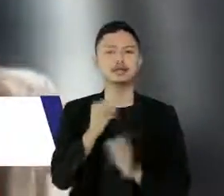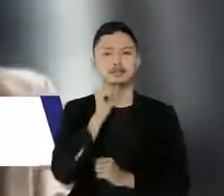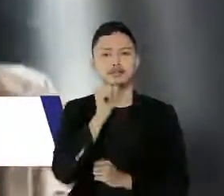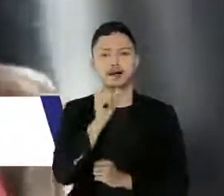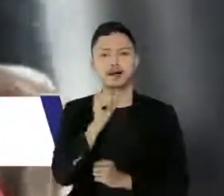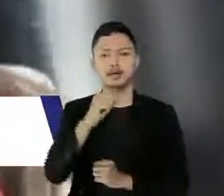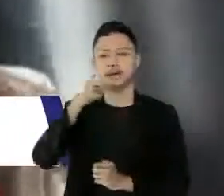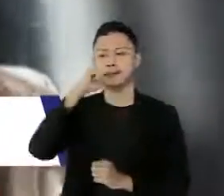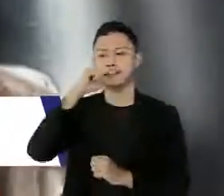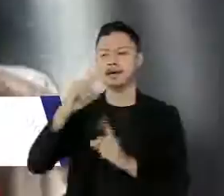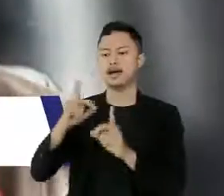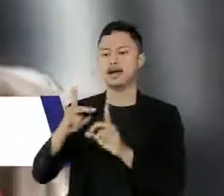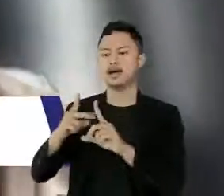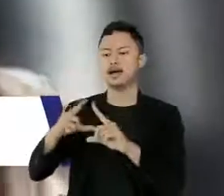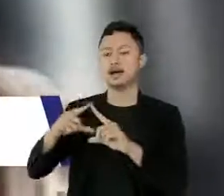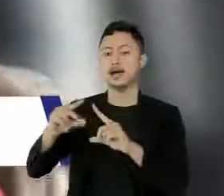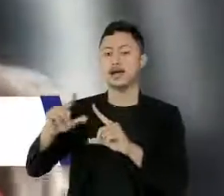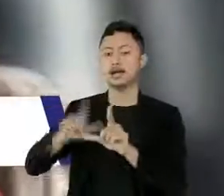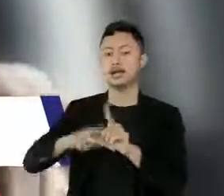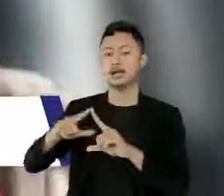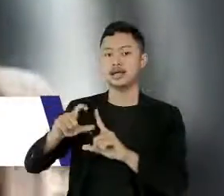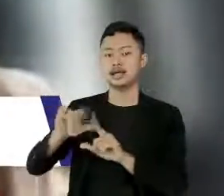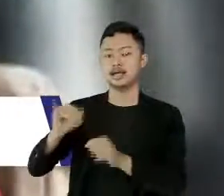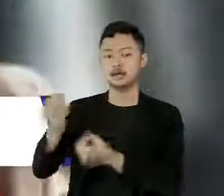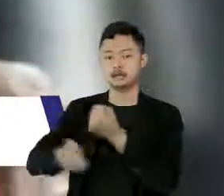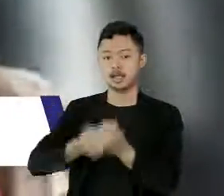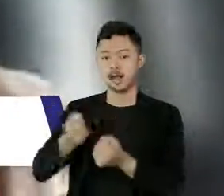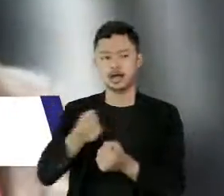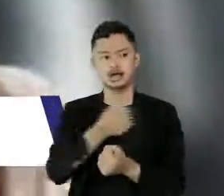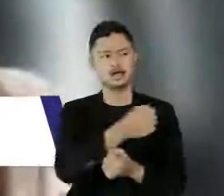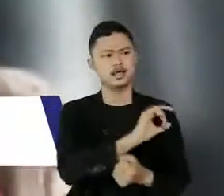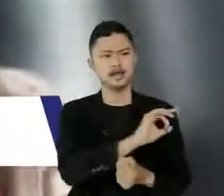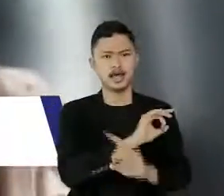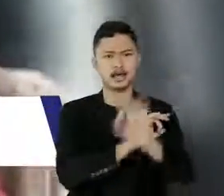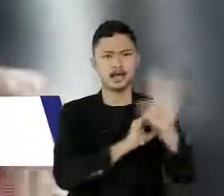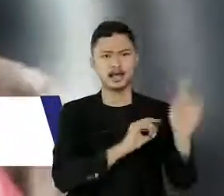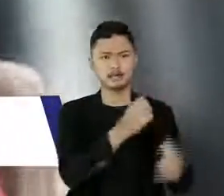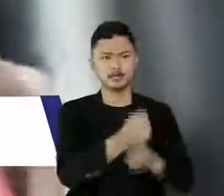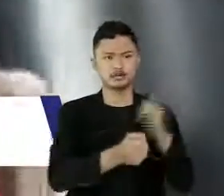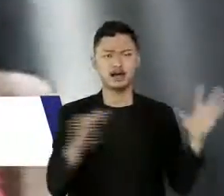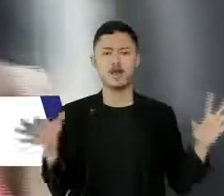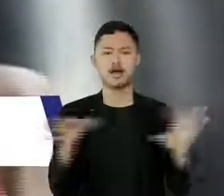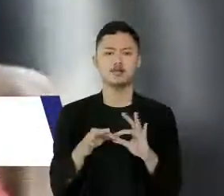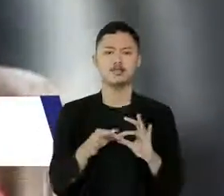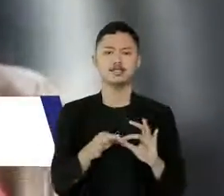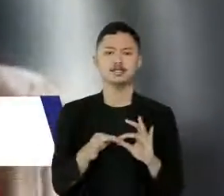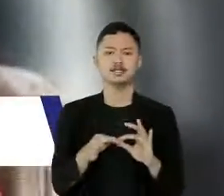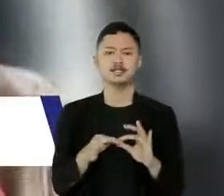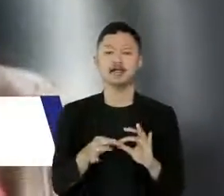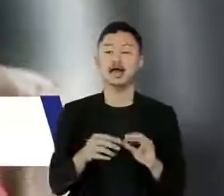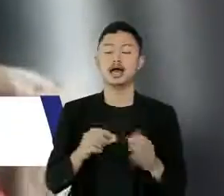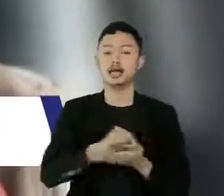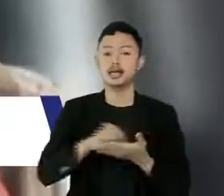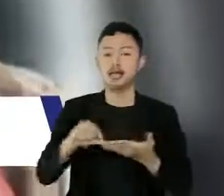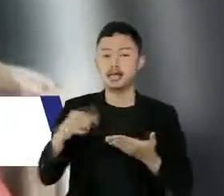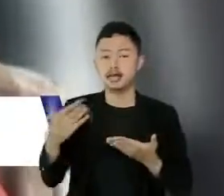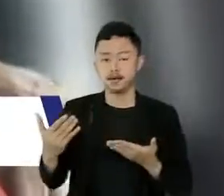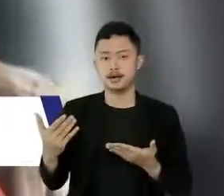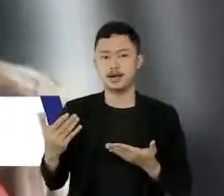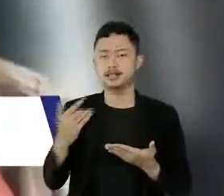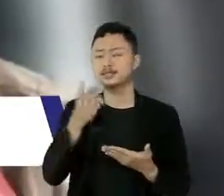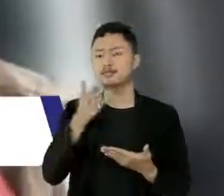Pak Haryadi, industri, semua berkolaborasi. Dan ini yang boleh kita sebut